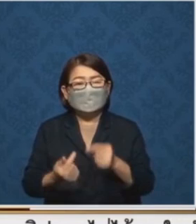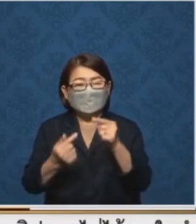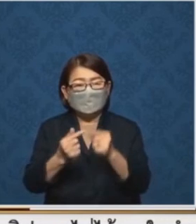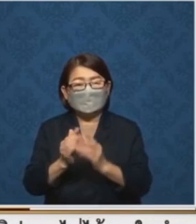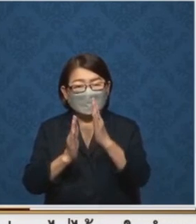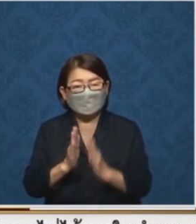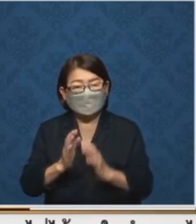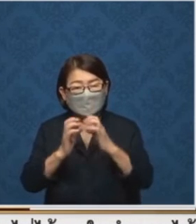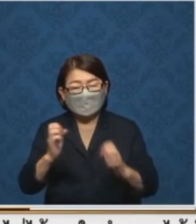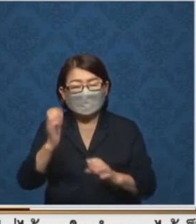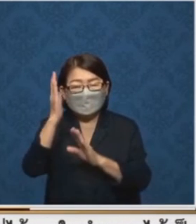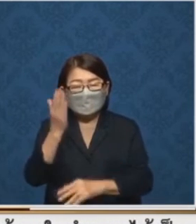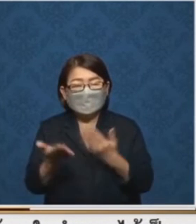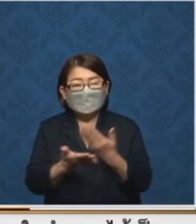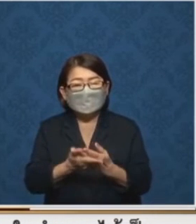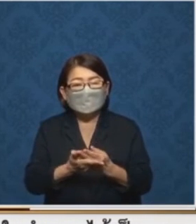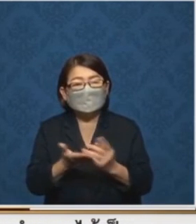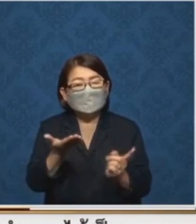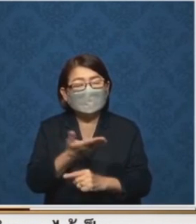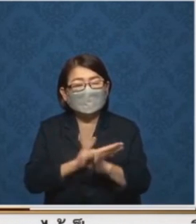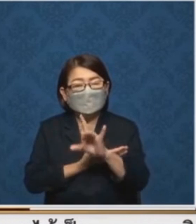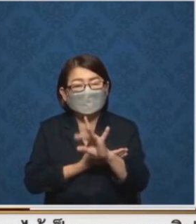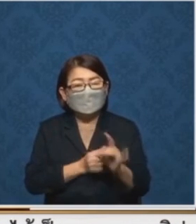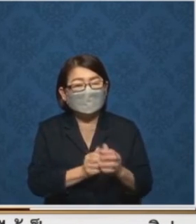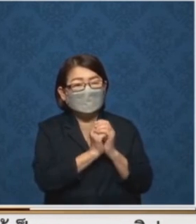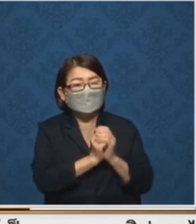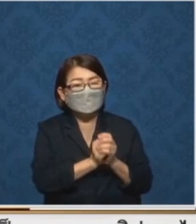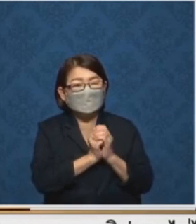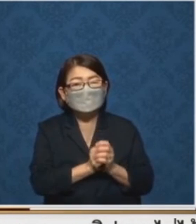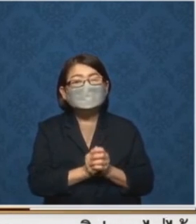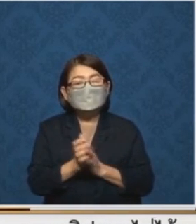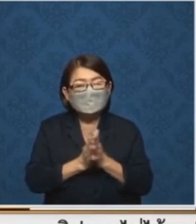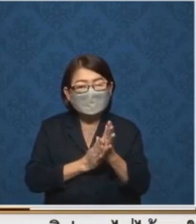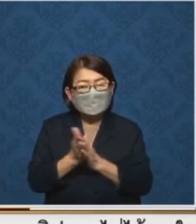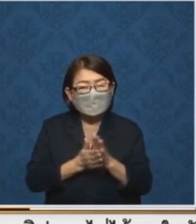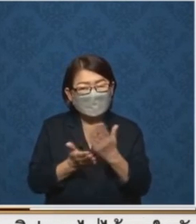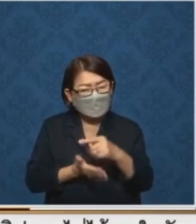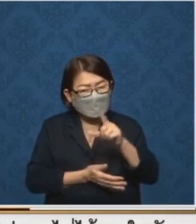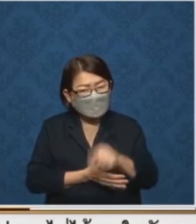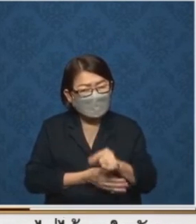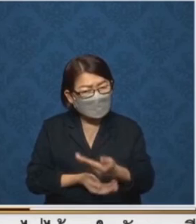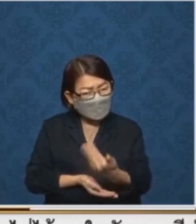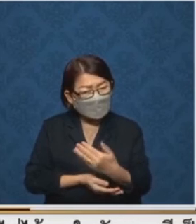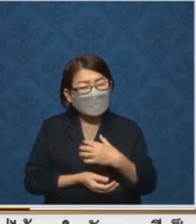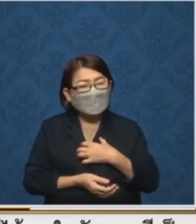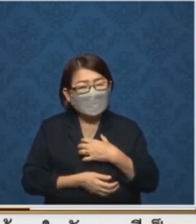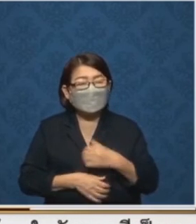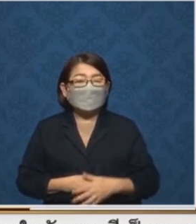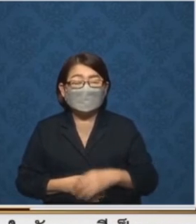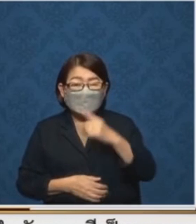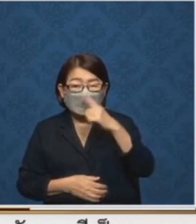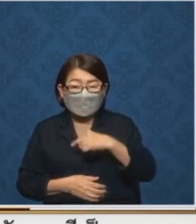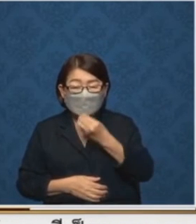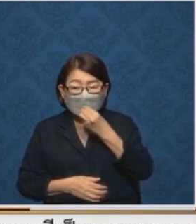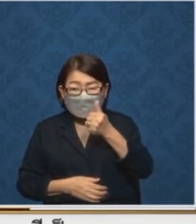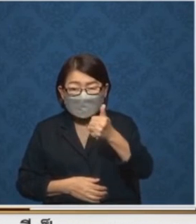ลัดด้วยของประเทศด้วยดูแลเศรษฐฐการเงิน ก็คลางบอกว่า เพิดเพื่อยรายงานที่วนรัฐบานบริหารโควิด